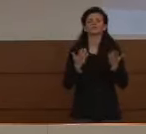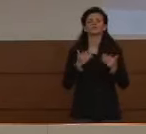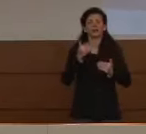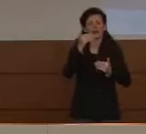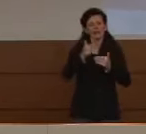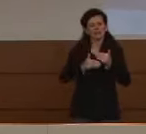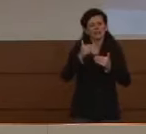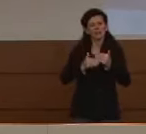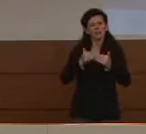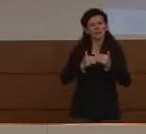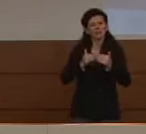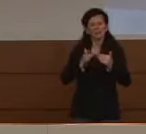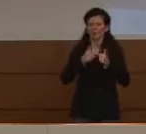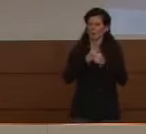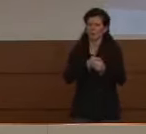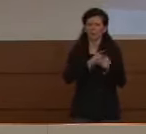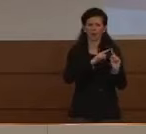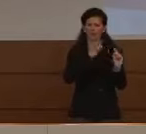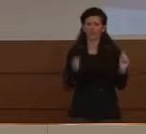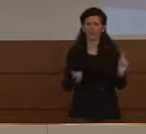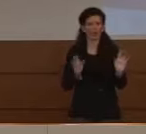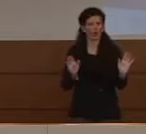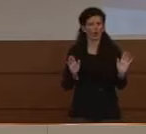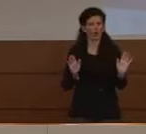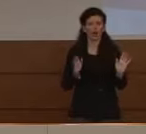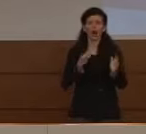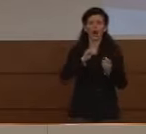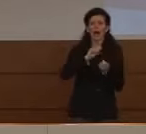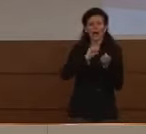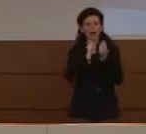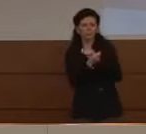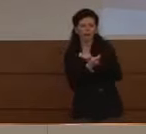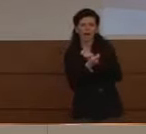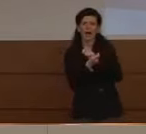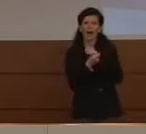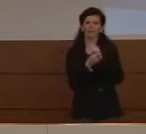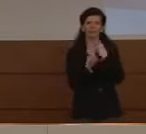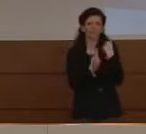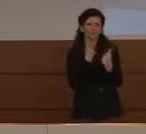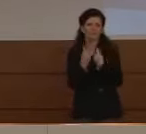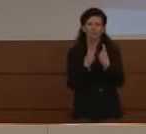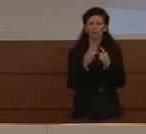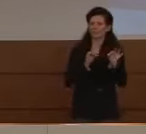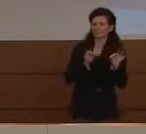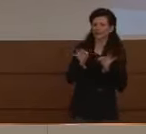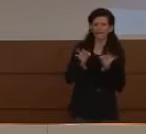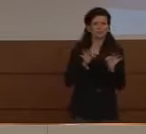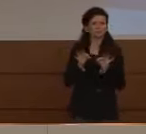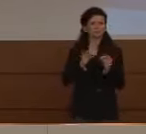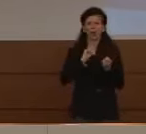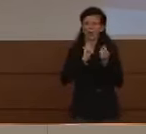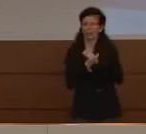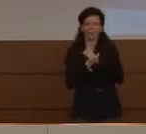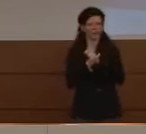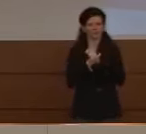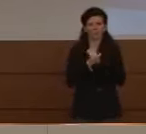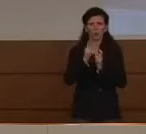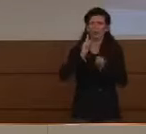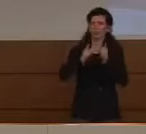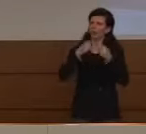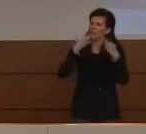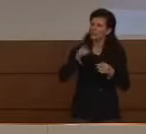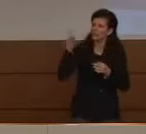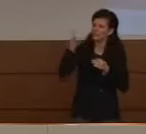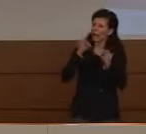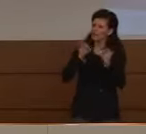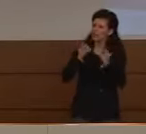vigenti quindi non c'è nessun cambiamento di quelle che sono le strategie e le politiche finora in atto